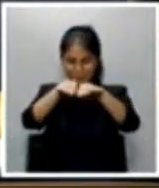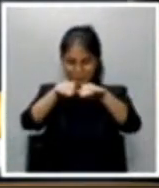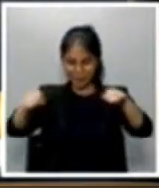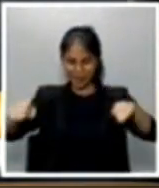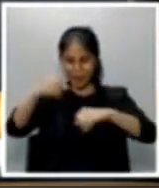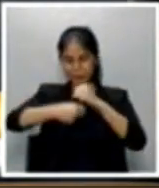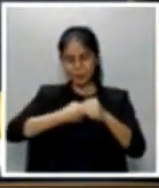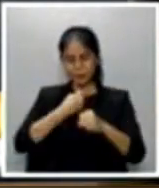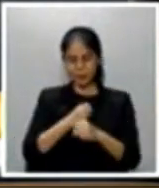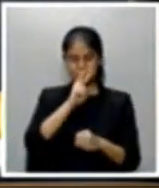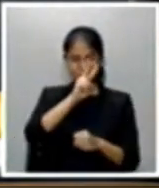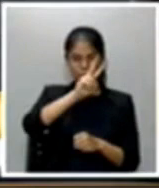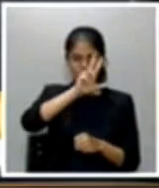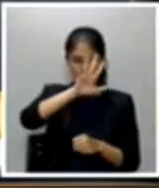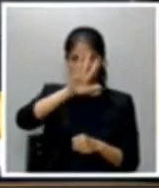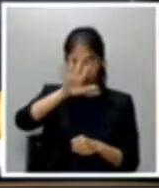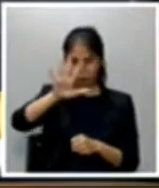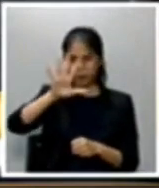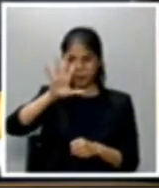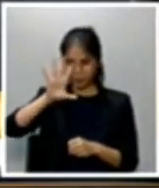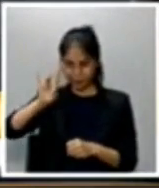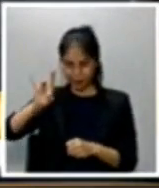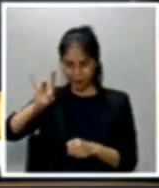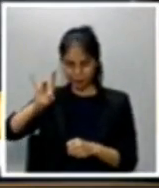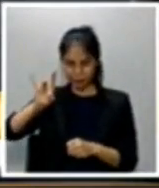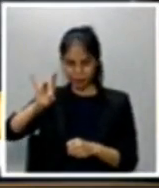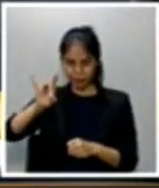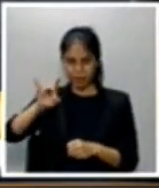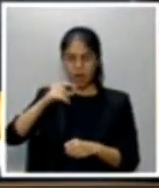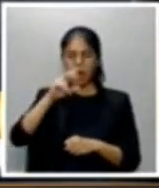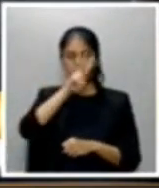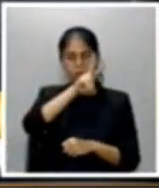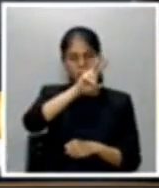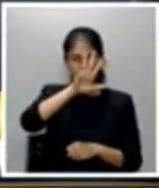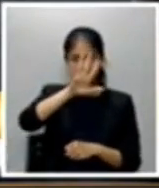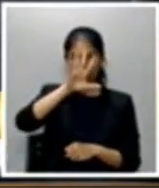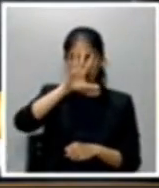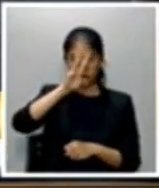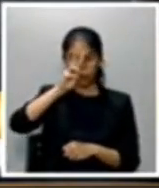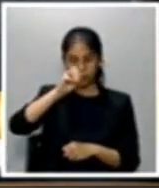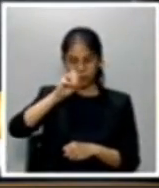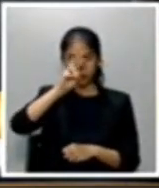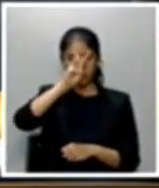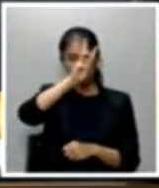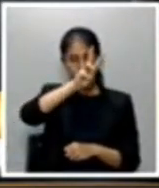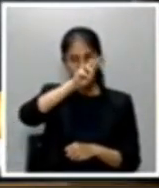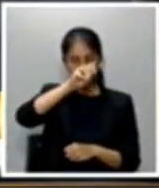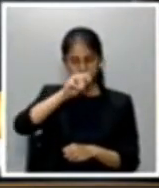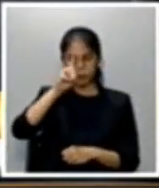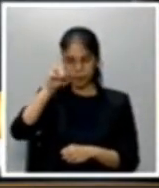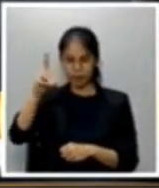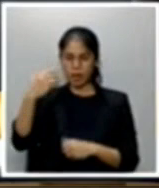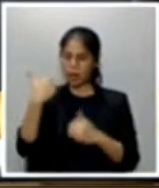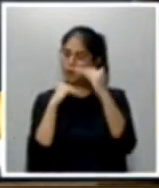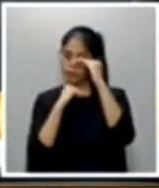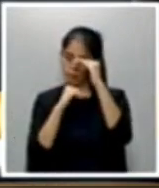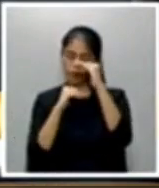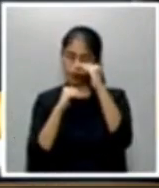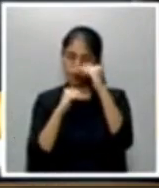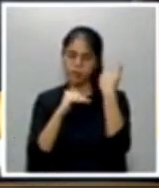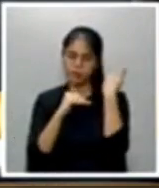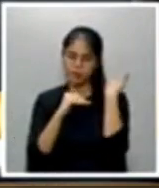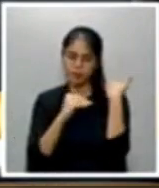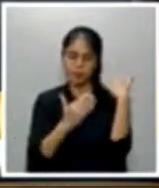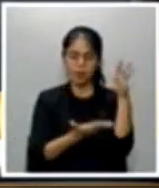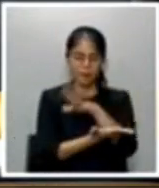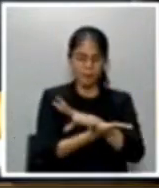ในปี2558แล้วก็ตั้งแต่ปี2560-61เป็นต้นมาเนี่ยก็ได้กำหนดให้ม